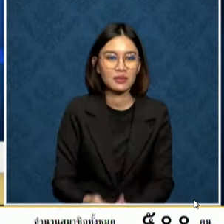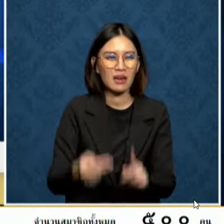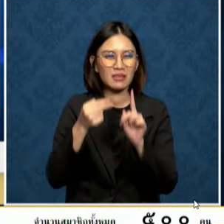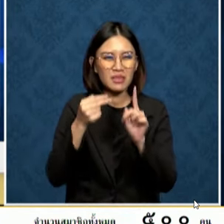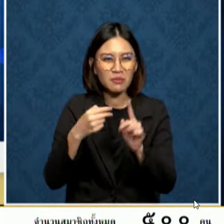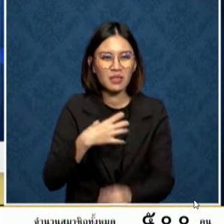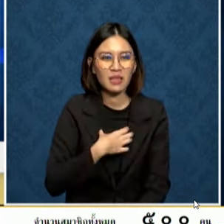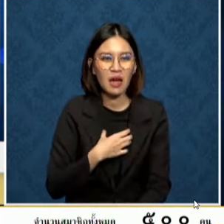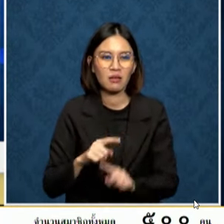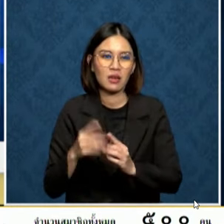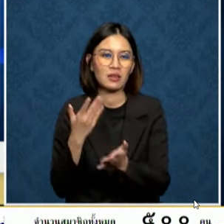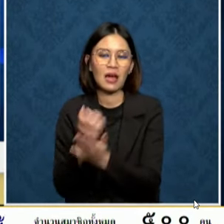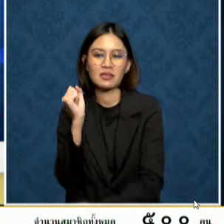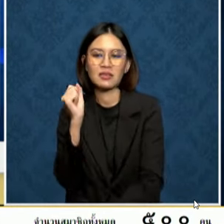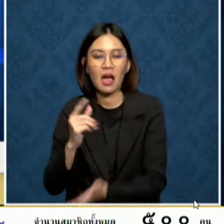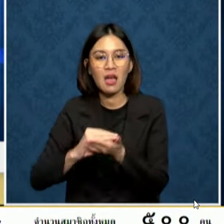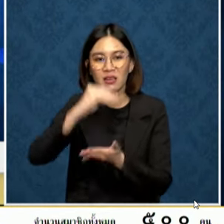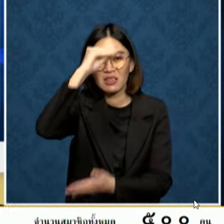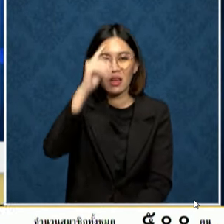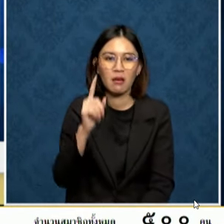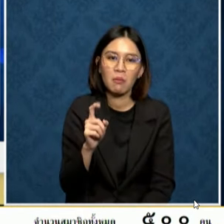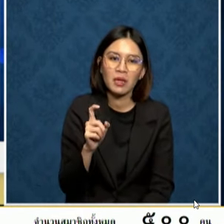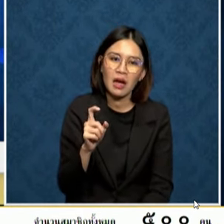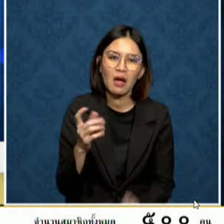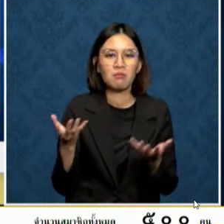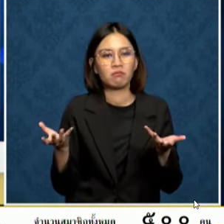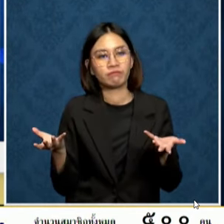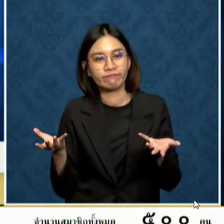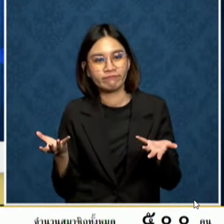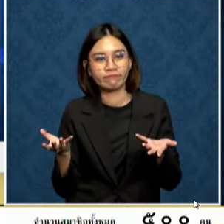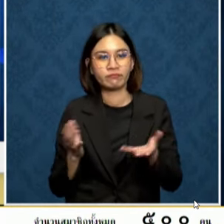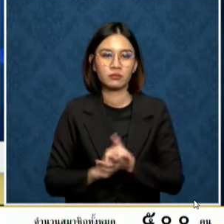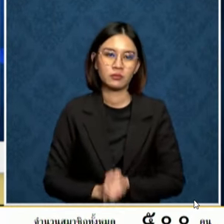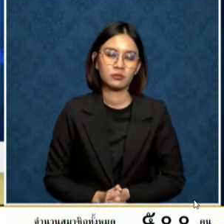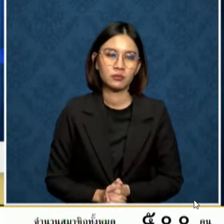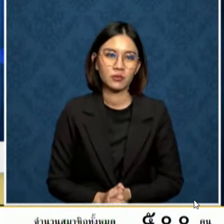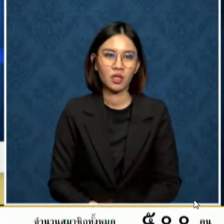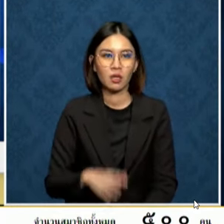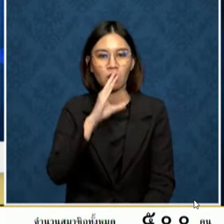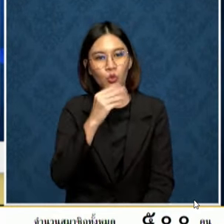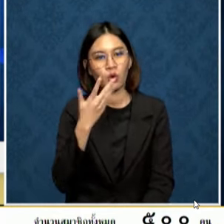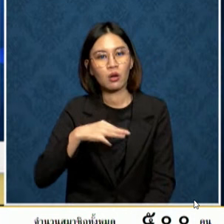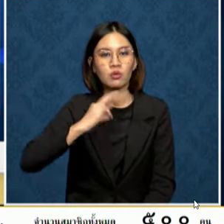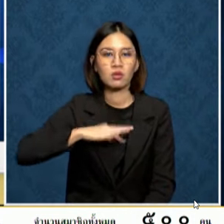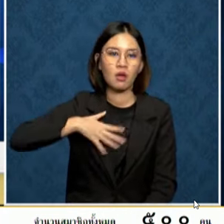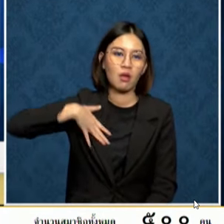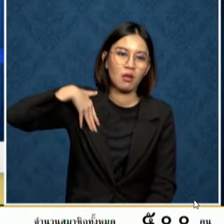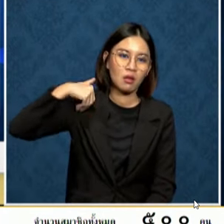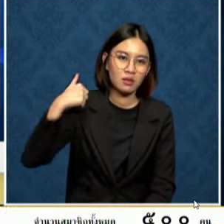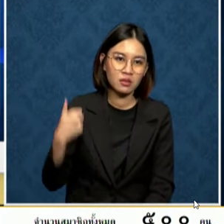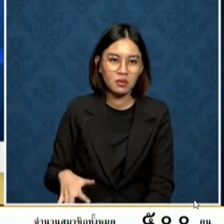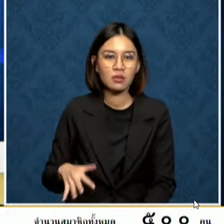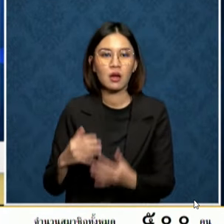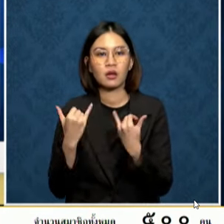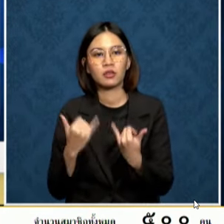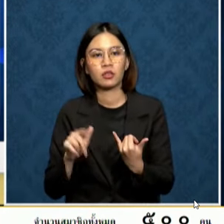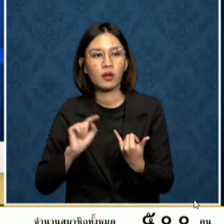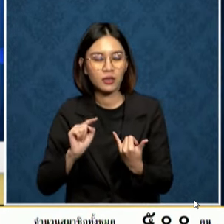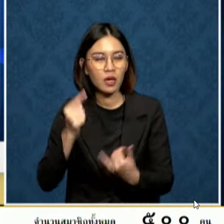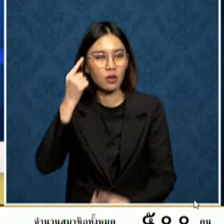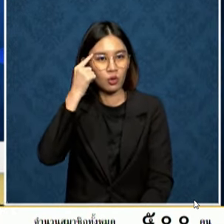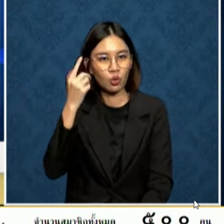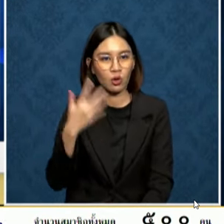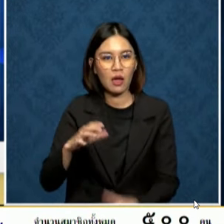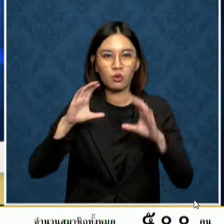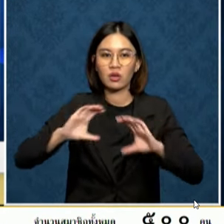ขาดผแล้ผมกเหื่อยใจ ในเมื่อตอนนี้ผมรู้อยแล้ ยไรัทธ